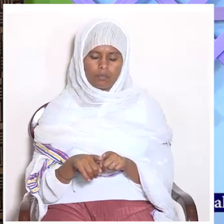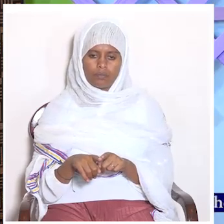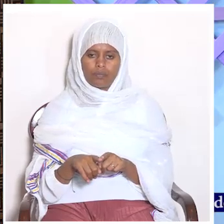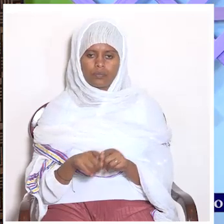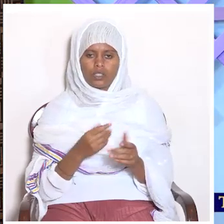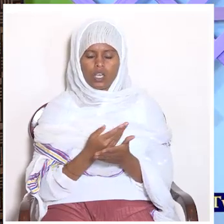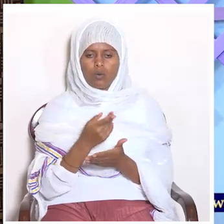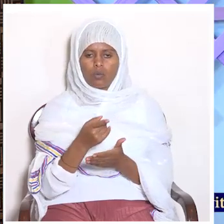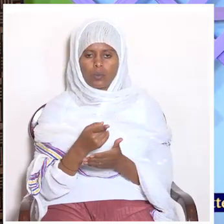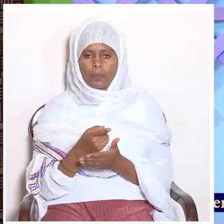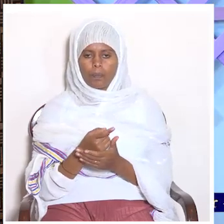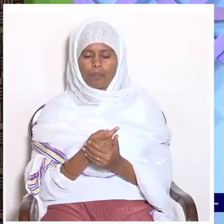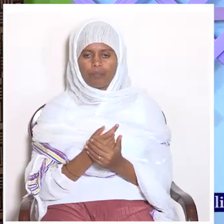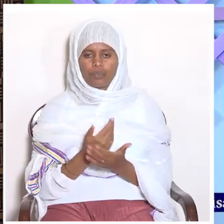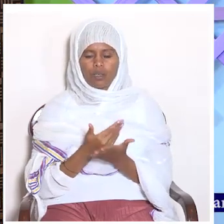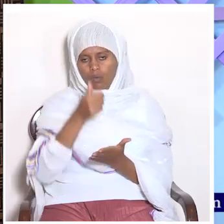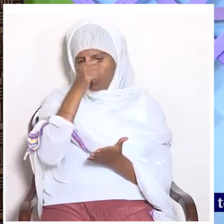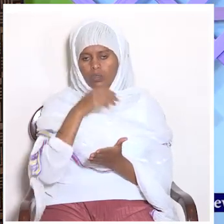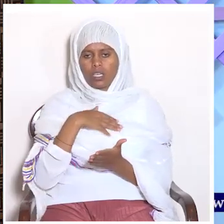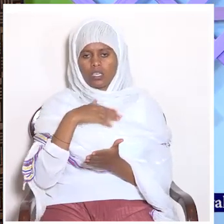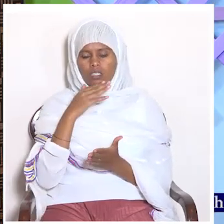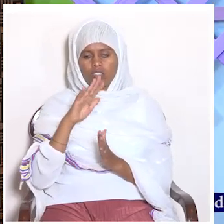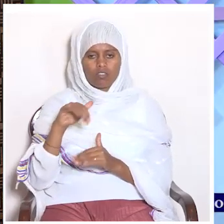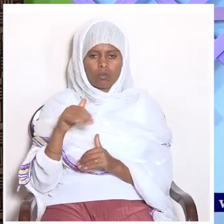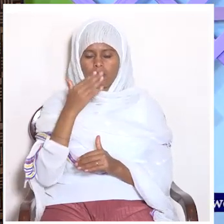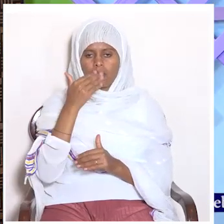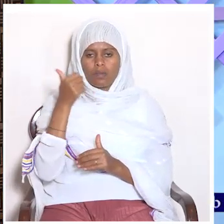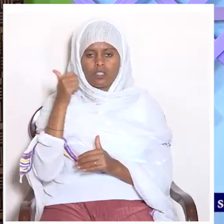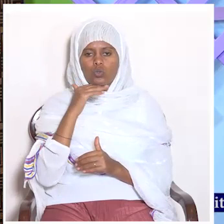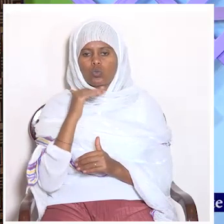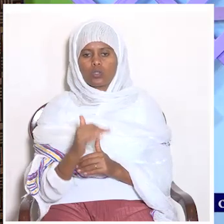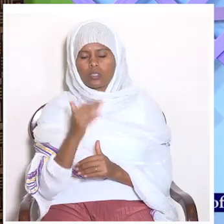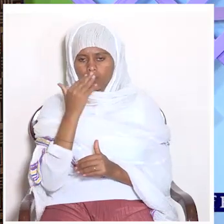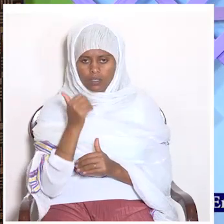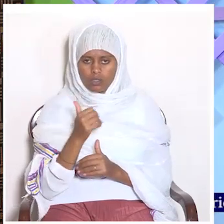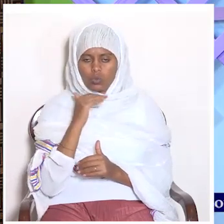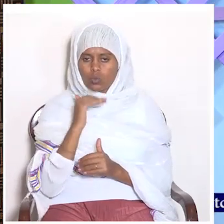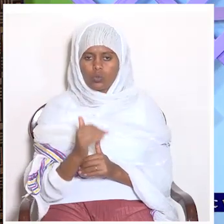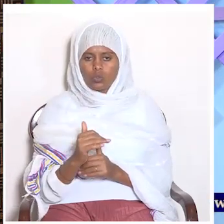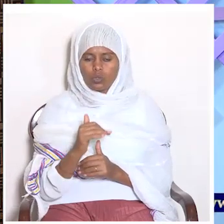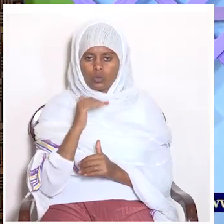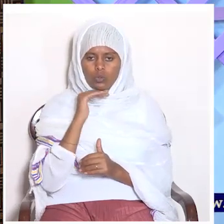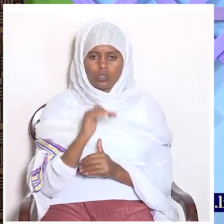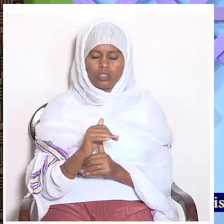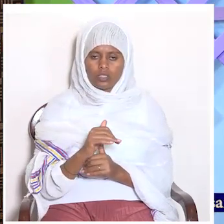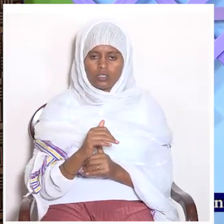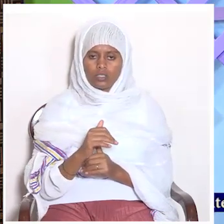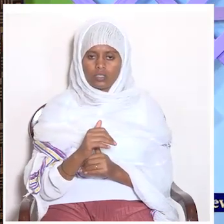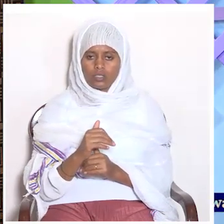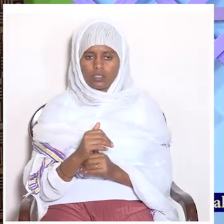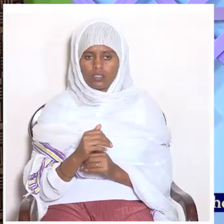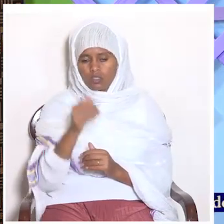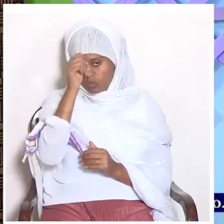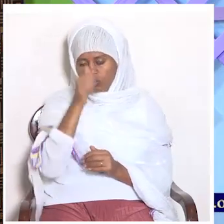يقرب وقادعة كون ناون ولاون كابون كابدين كهاي ترى من يبلس ولود مهنياتو ولود نولد دامر